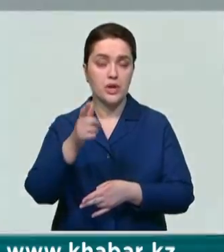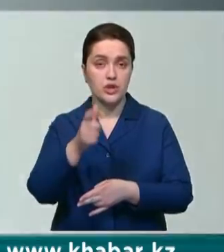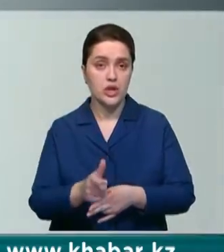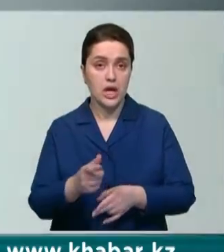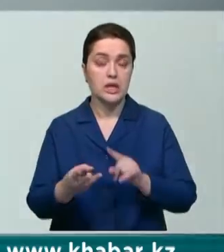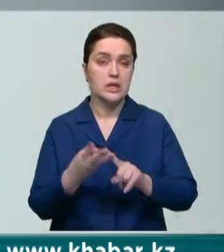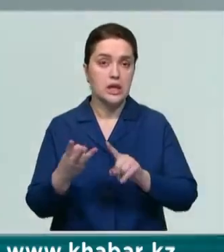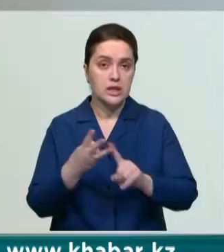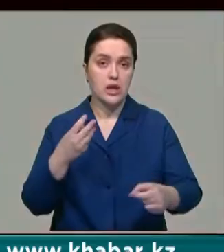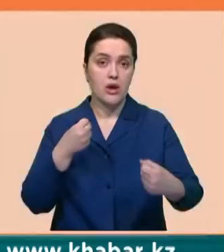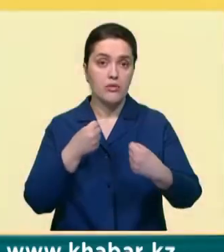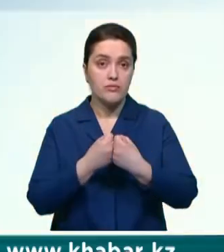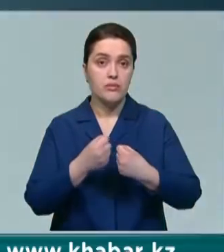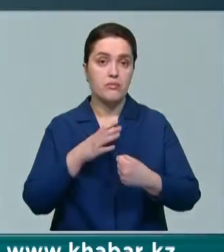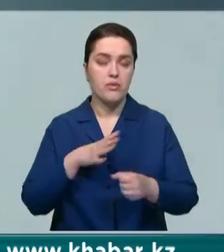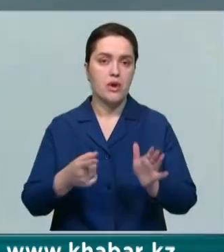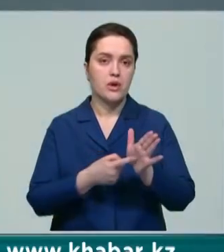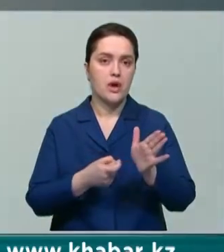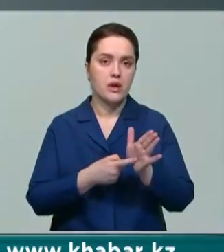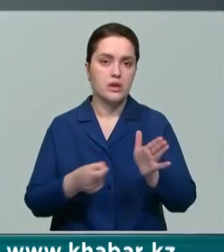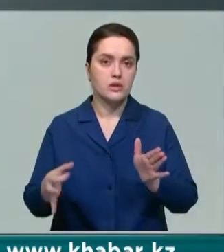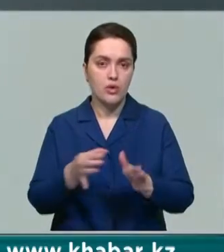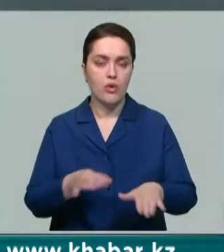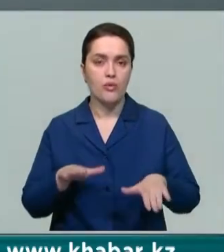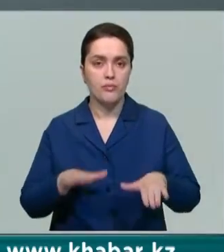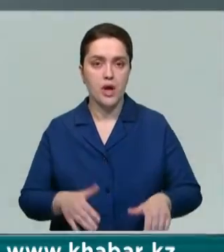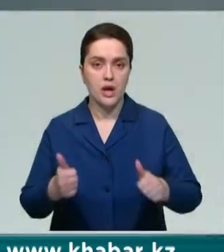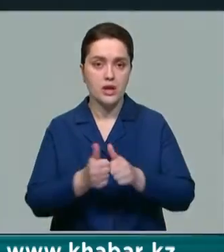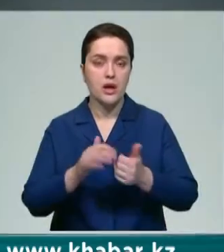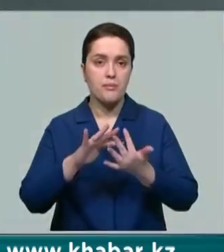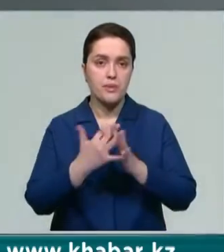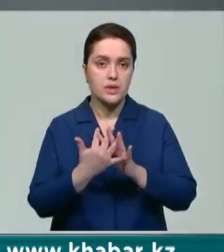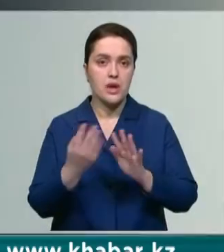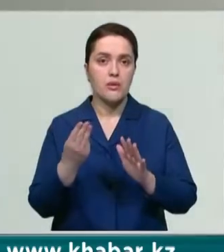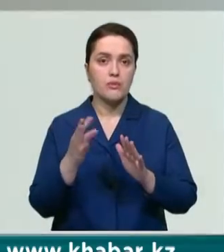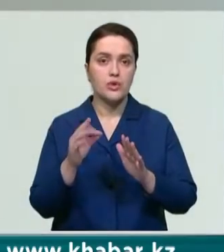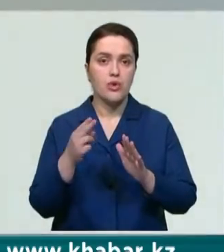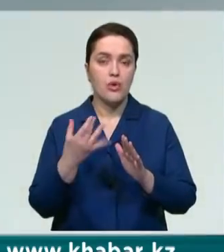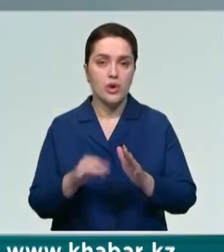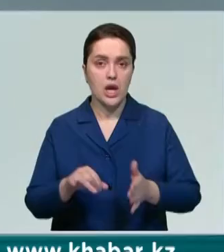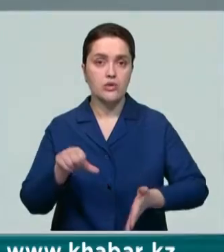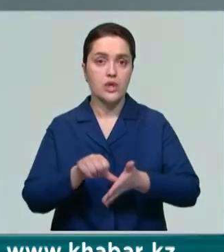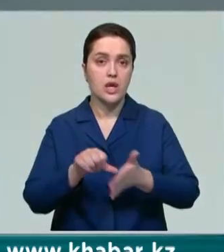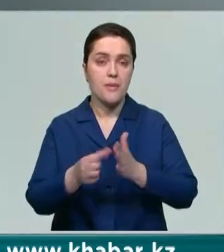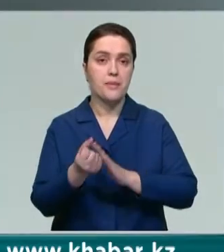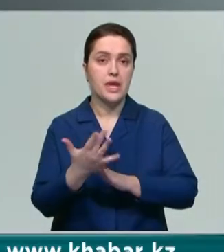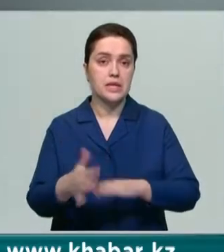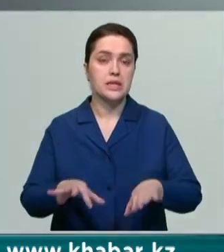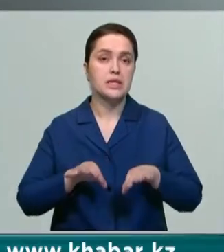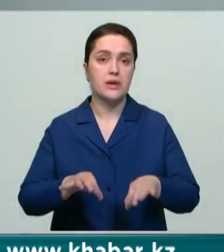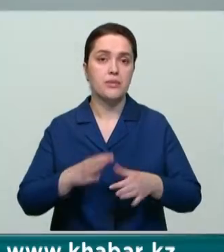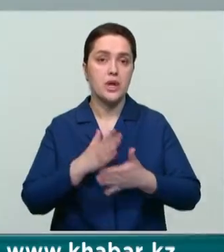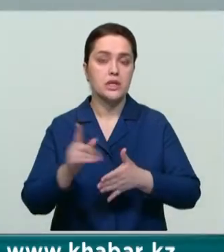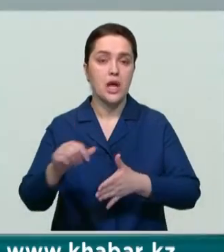Третье дорожно-транспортное происшествие произошло уже на территории Карагандинской области, недалеко от поселка Шукай, с участием